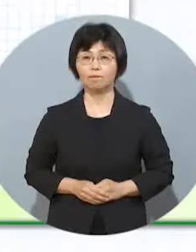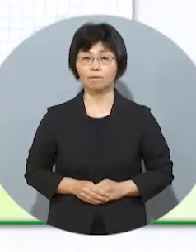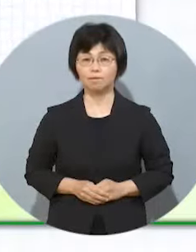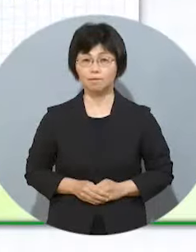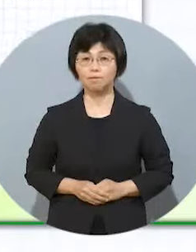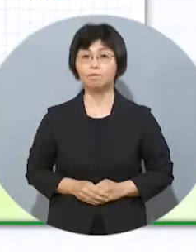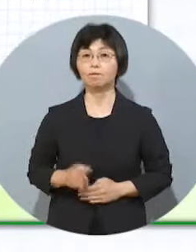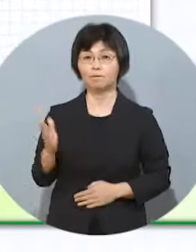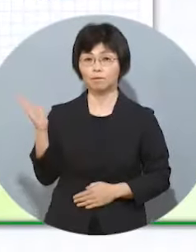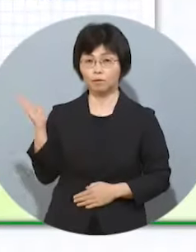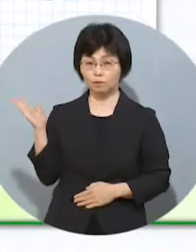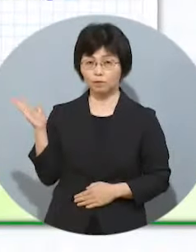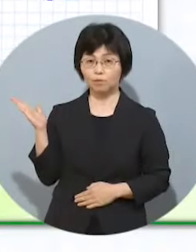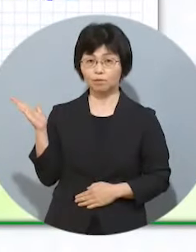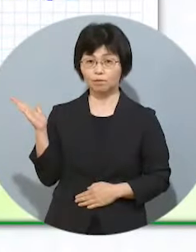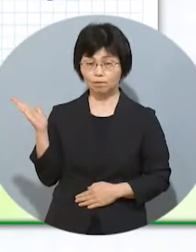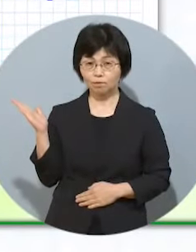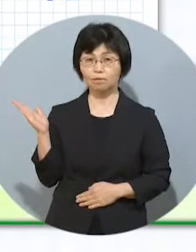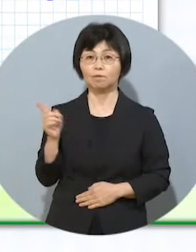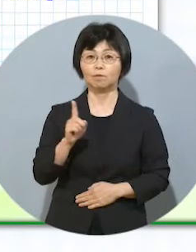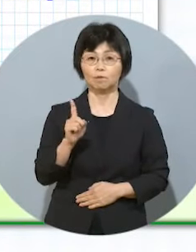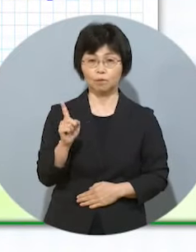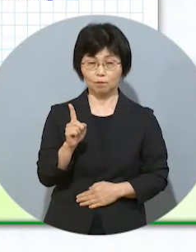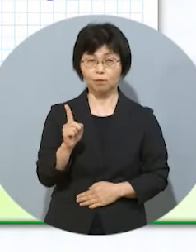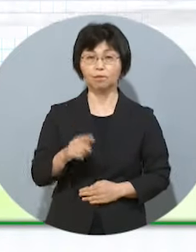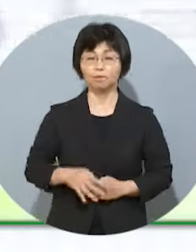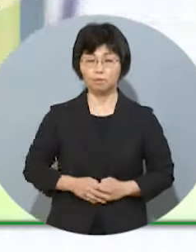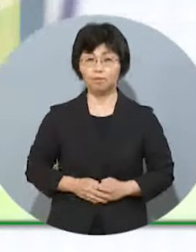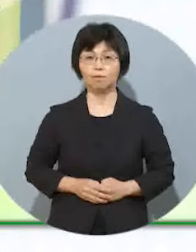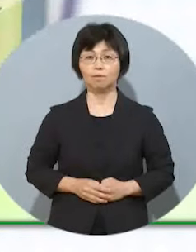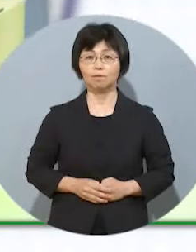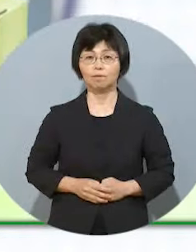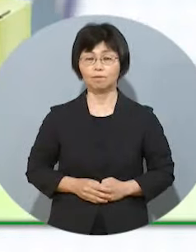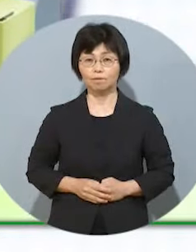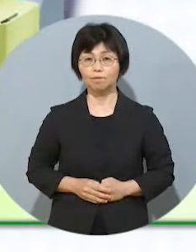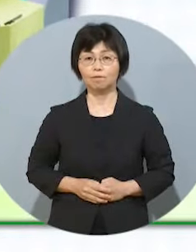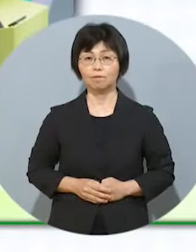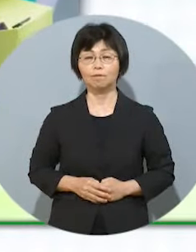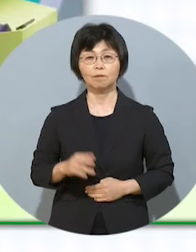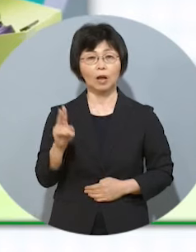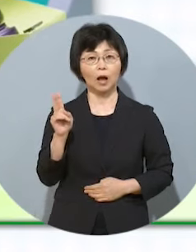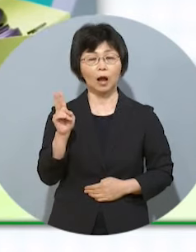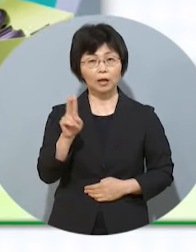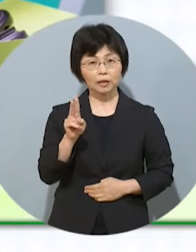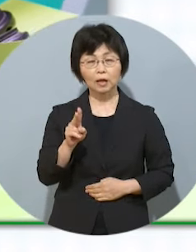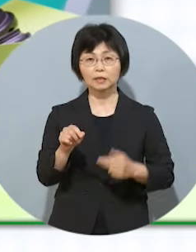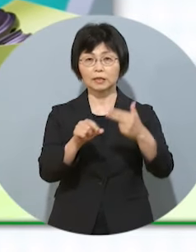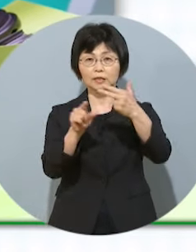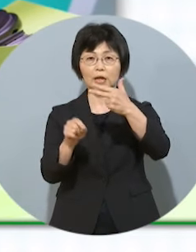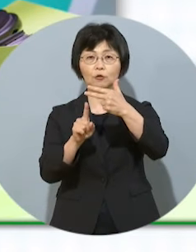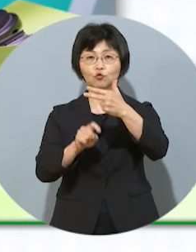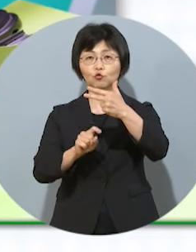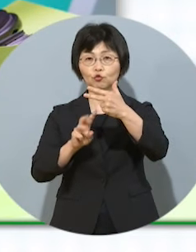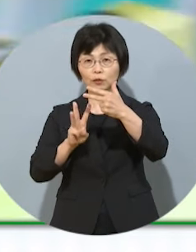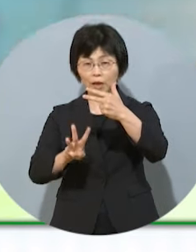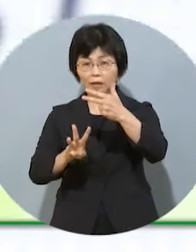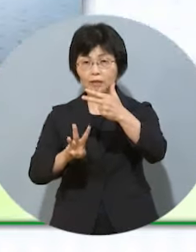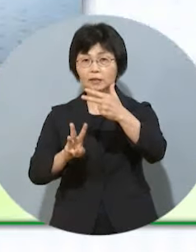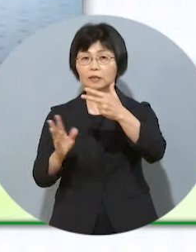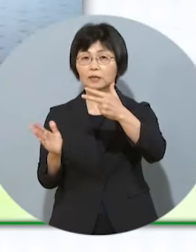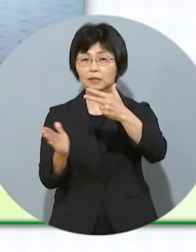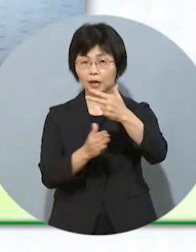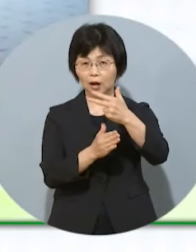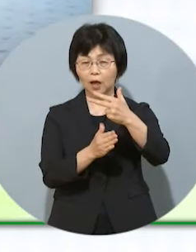オーディオゲームセンタープラス CCBT はあさって7月13日土曜日